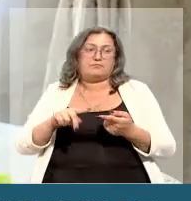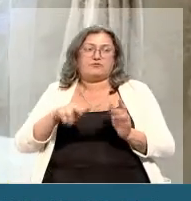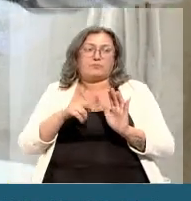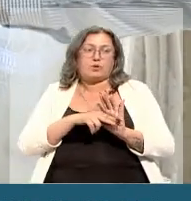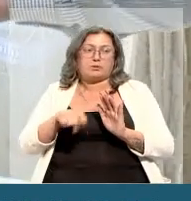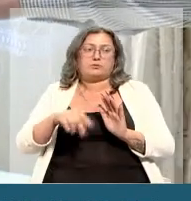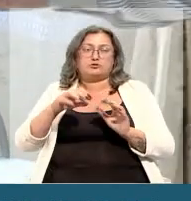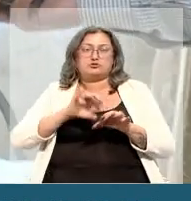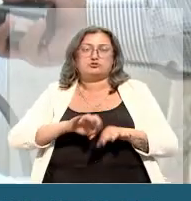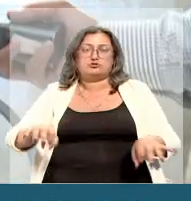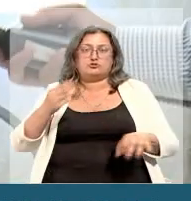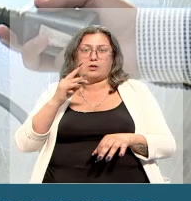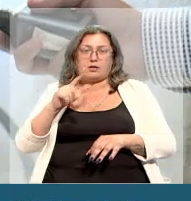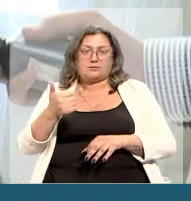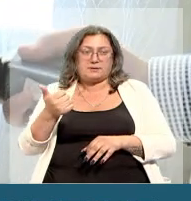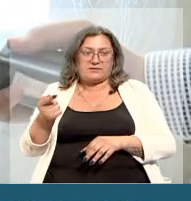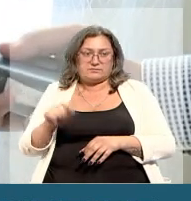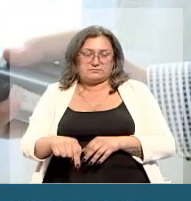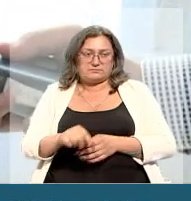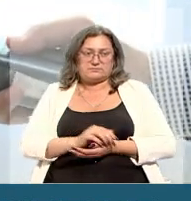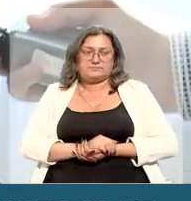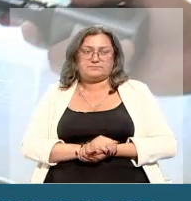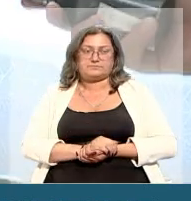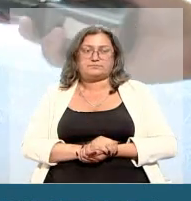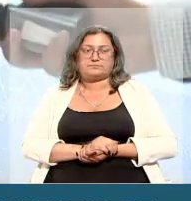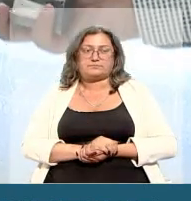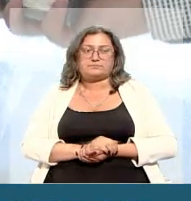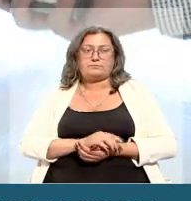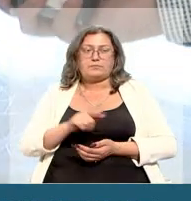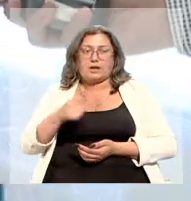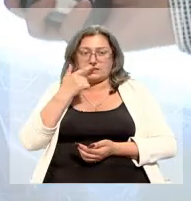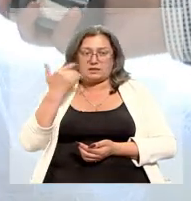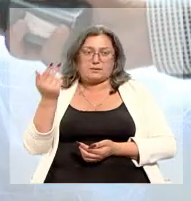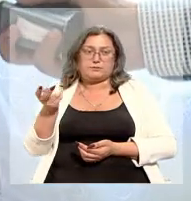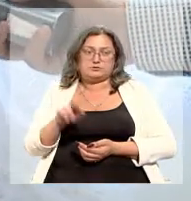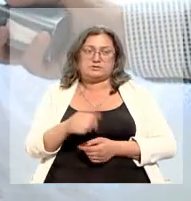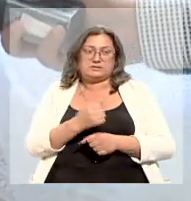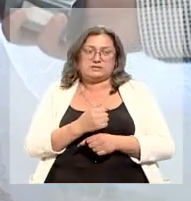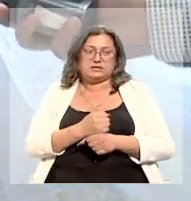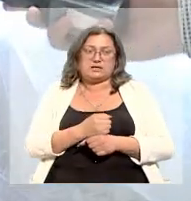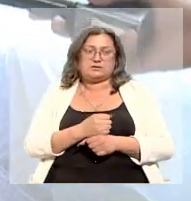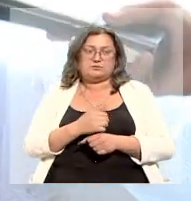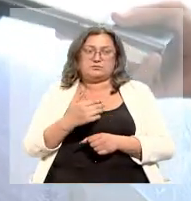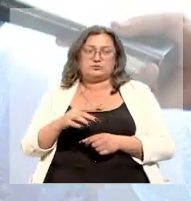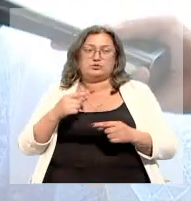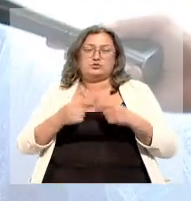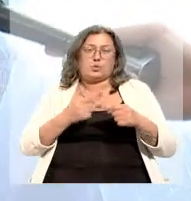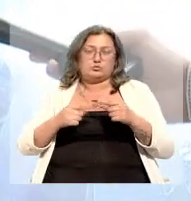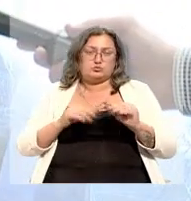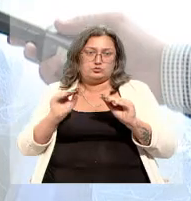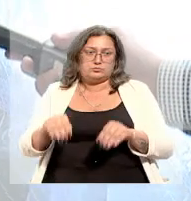погреб шланг нам сначала провели в погреб, а буквально вот на днях приехали, сделали нам уже, провели